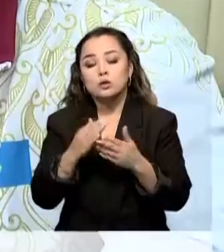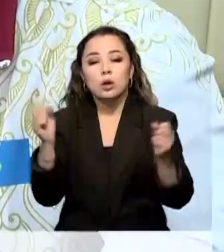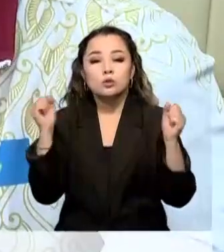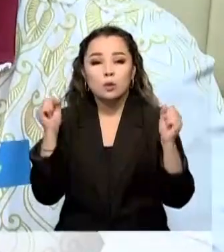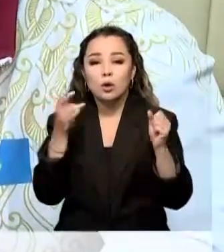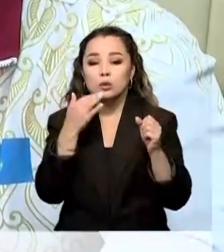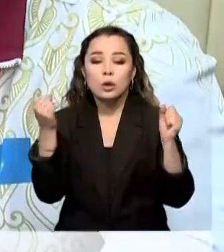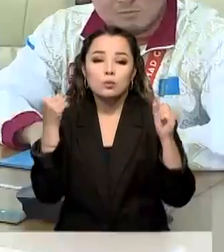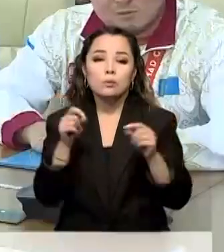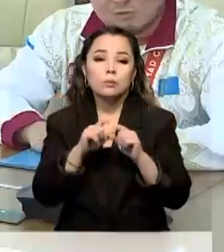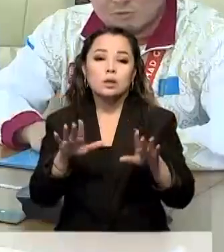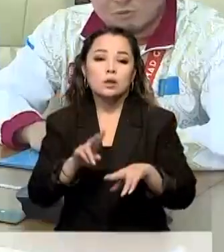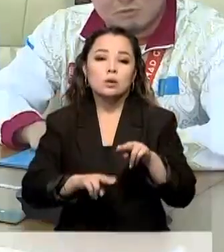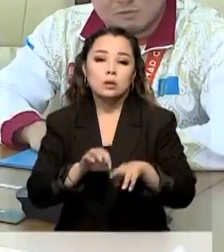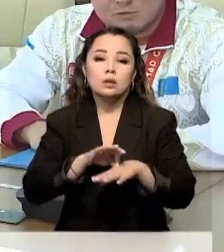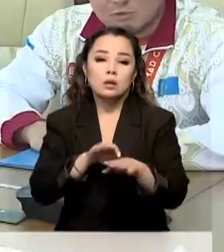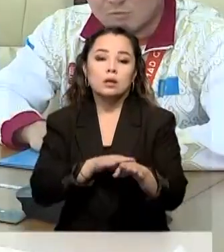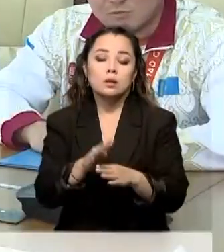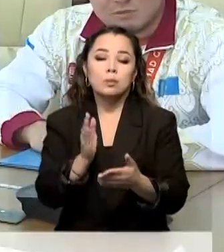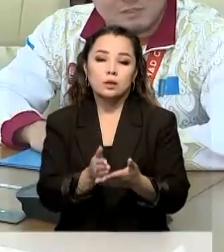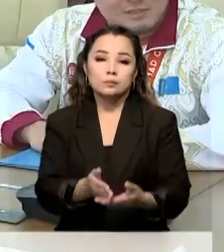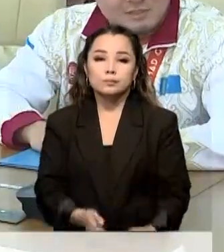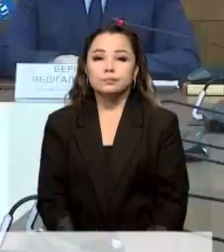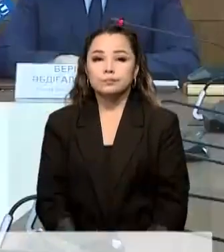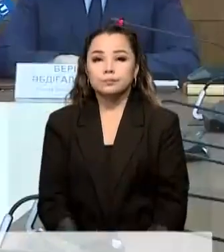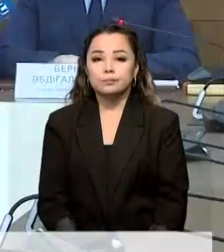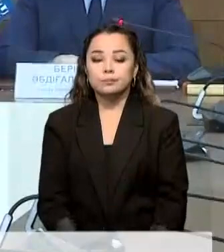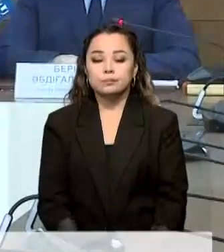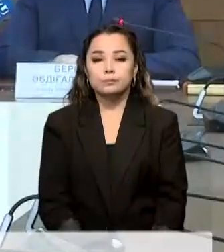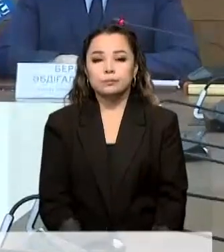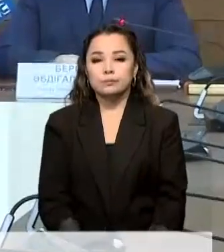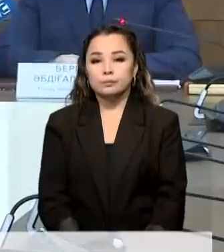арналған ұлттық спорт мектебі құрылды. Елдос Кәкенов, Нұрбол Үздікбаев, 24 KZ, Ұлытау облысы.